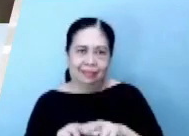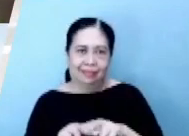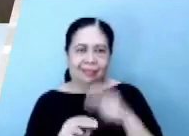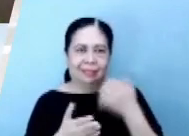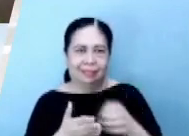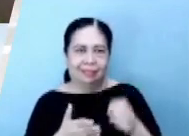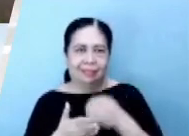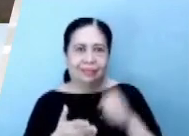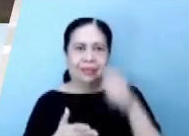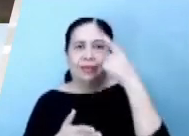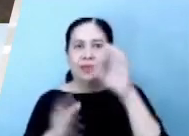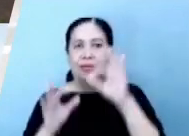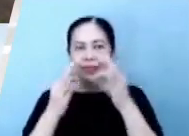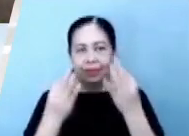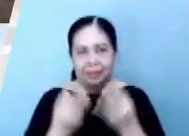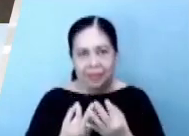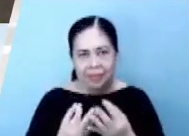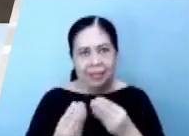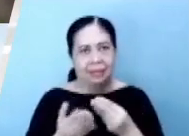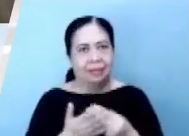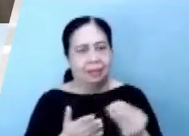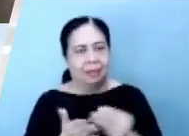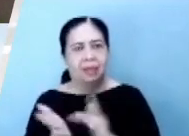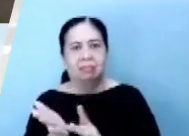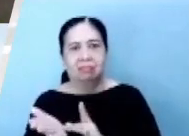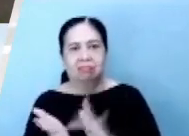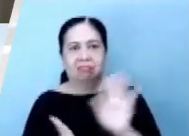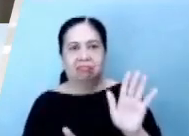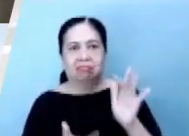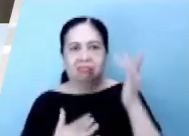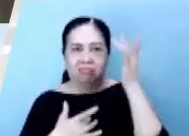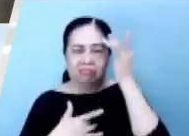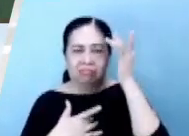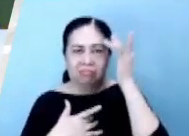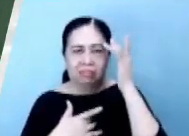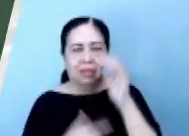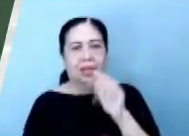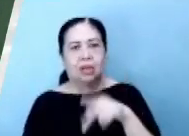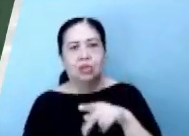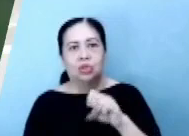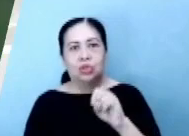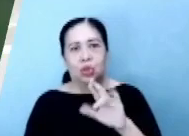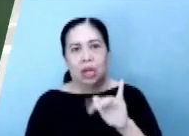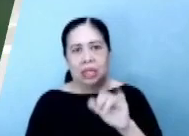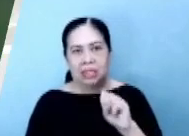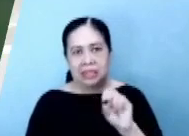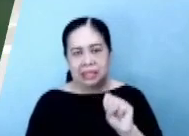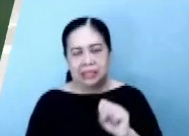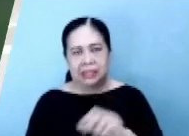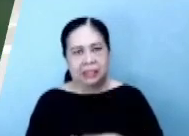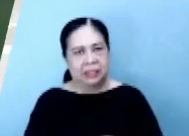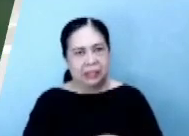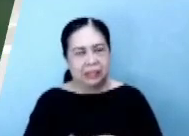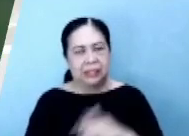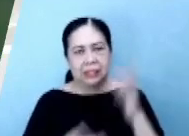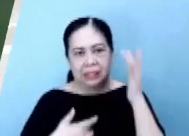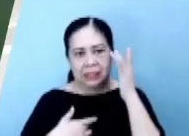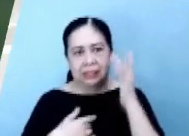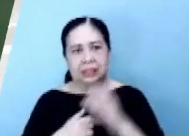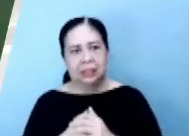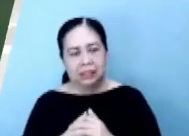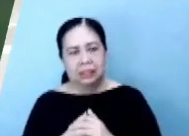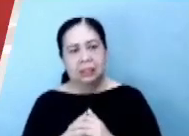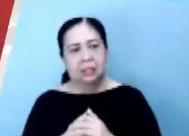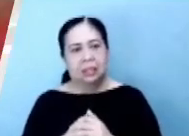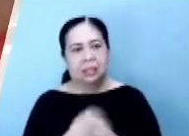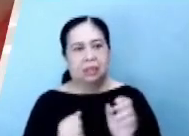pamilya at pambili ng gamot sa kanyang psoriasis. Ang katulad ko po may sakit ng psoriasis, ang kalaban